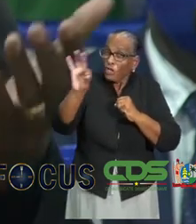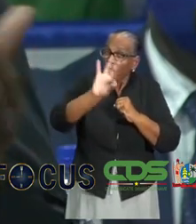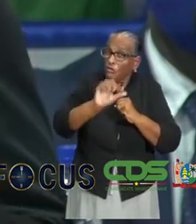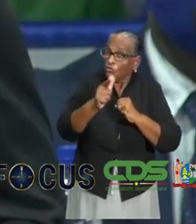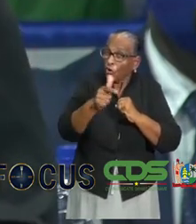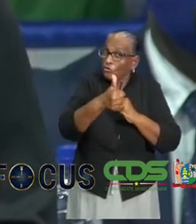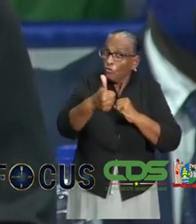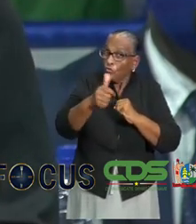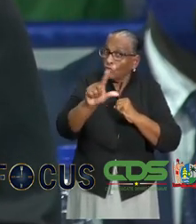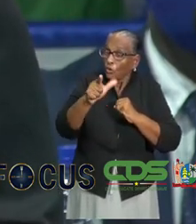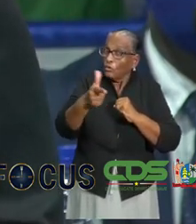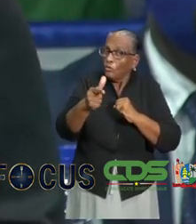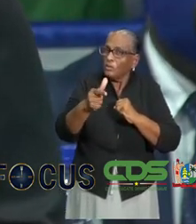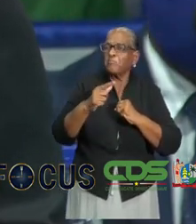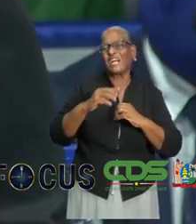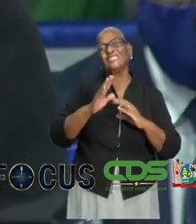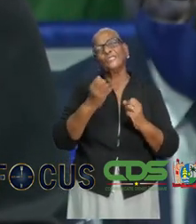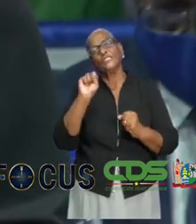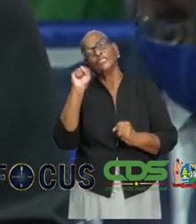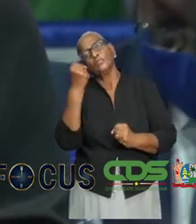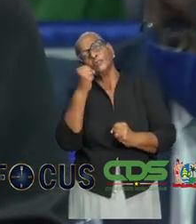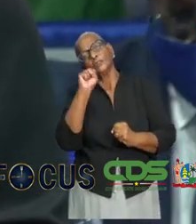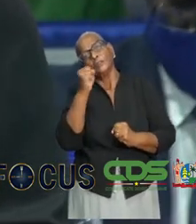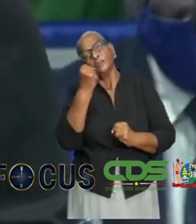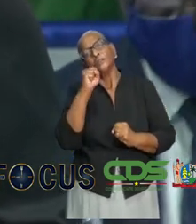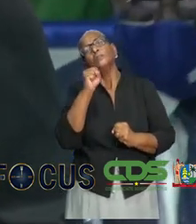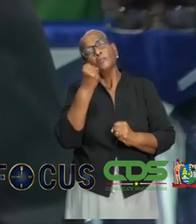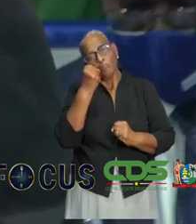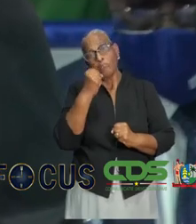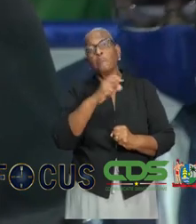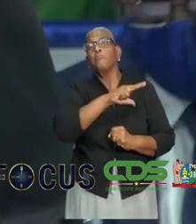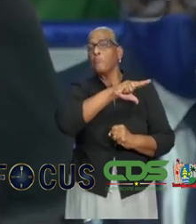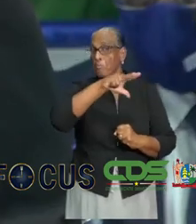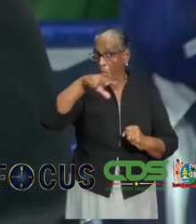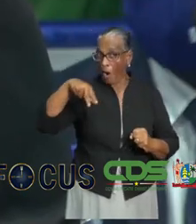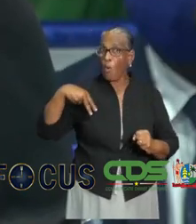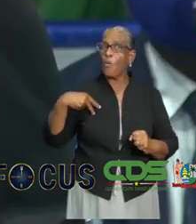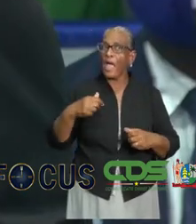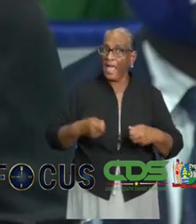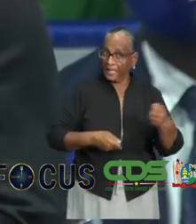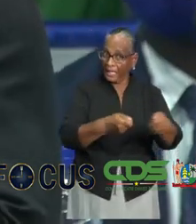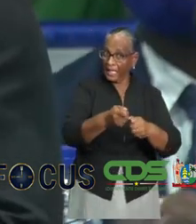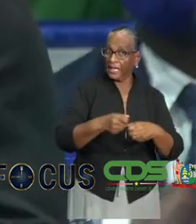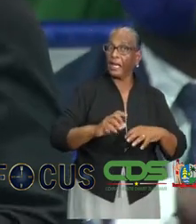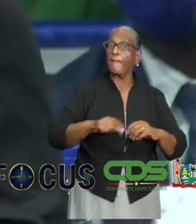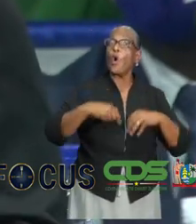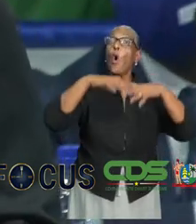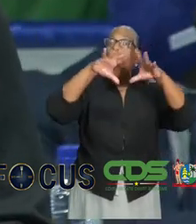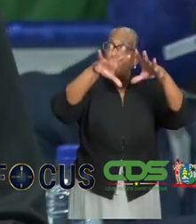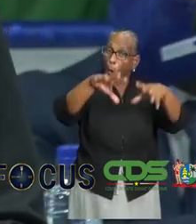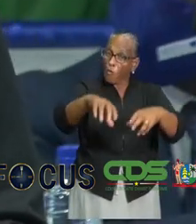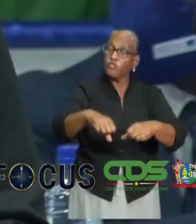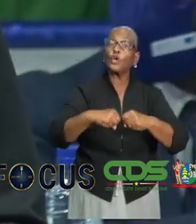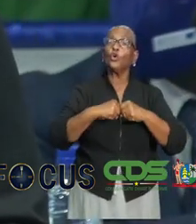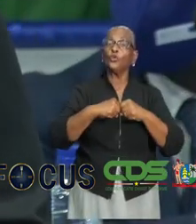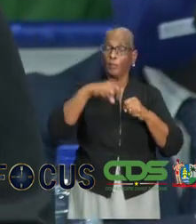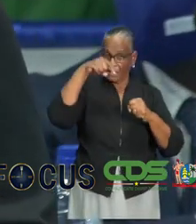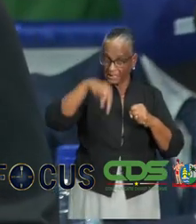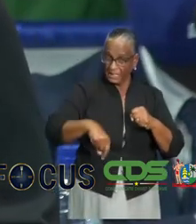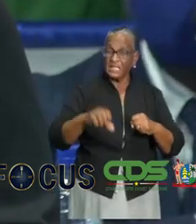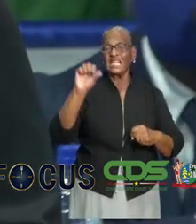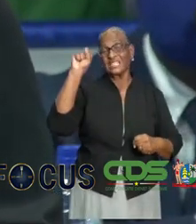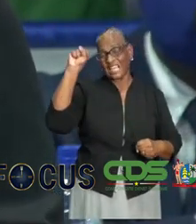sane moeilijk, maar zo kotek abra, we begi uno taki, a regering disi,